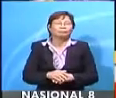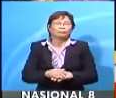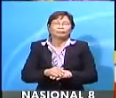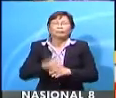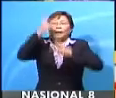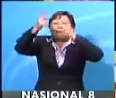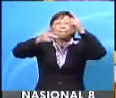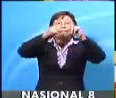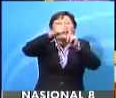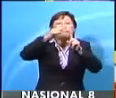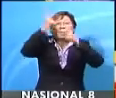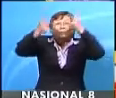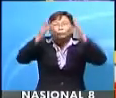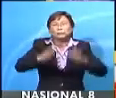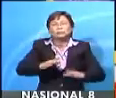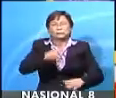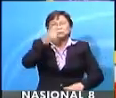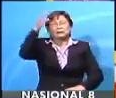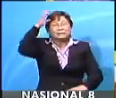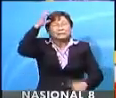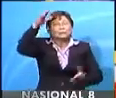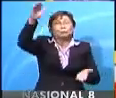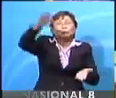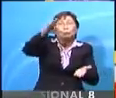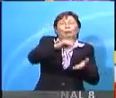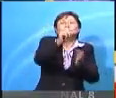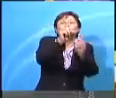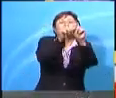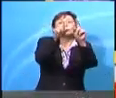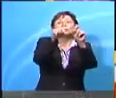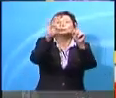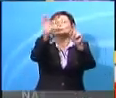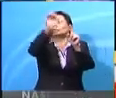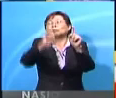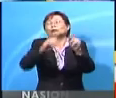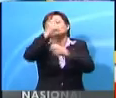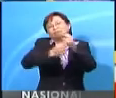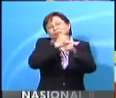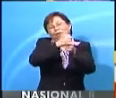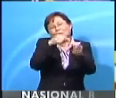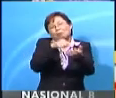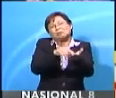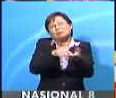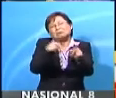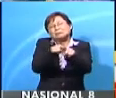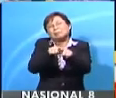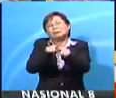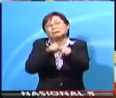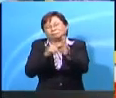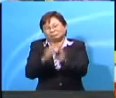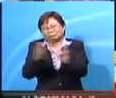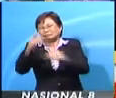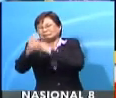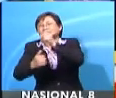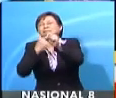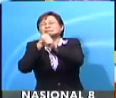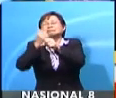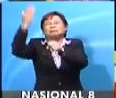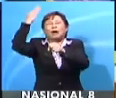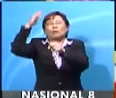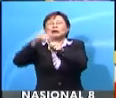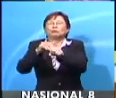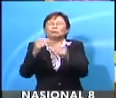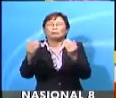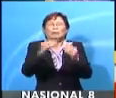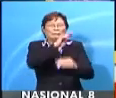Kedatangan pelancong China merosot 11.7% tahun ini berbanding tempoh sama dari Januari sehingga Jun tahun lalu.